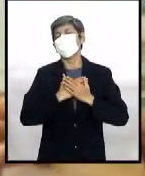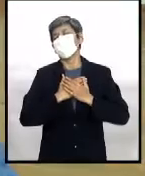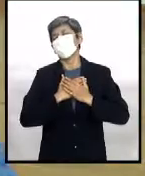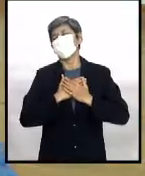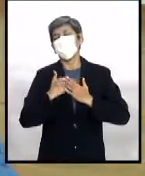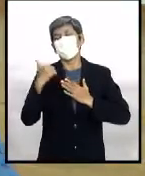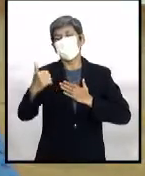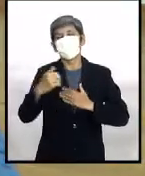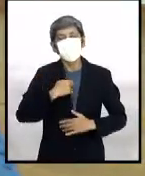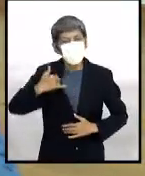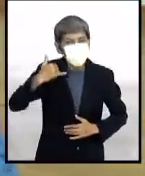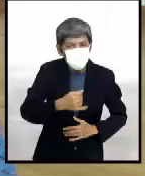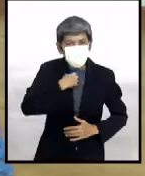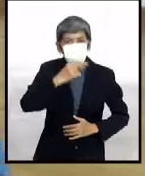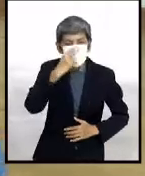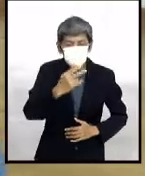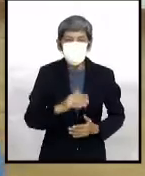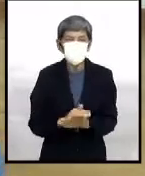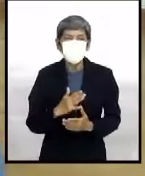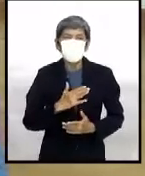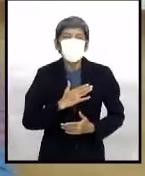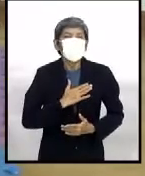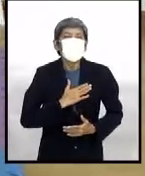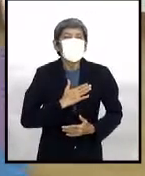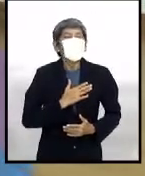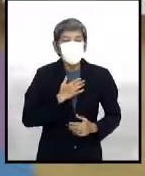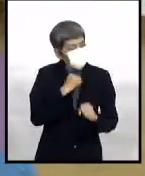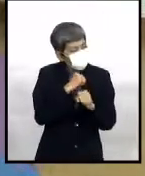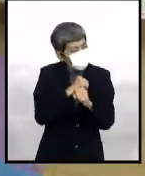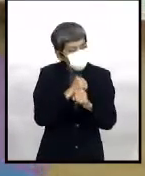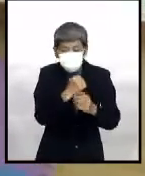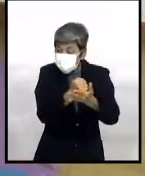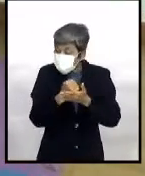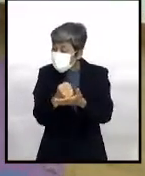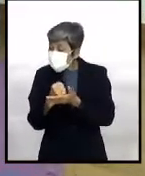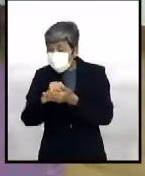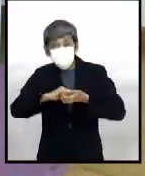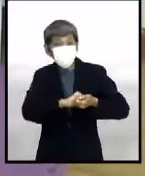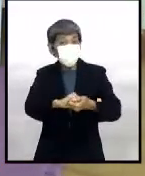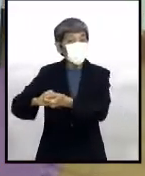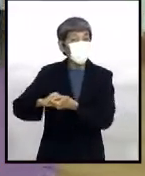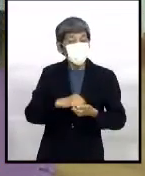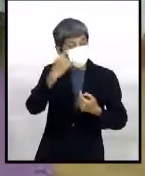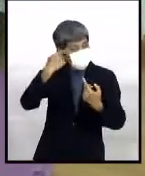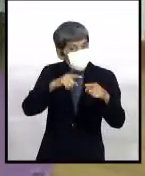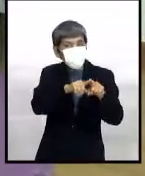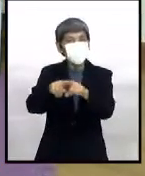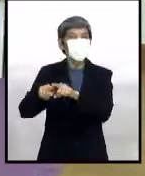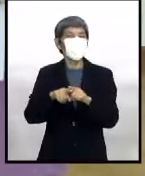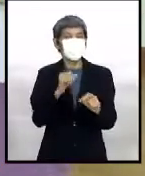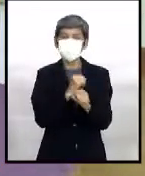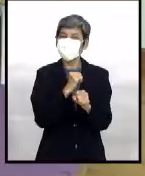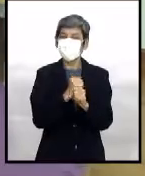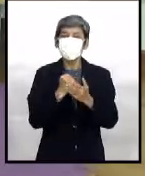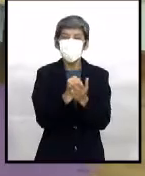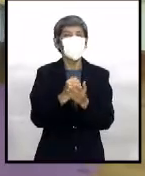ะ เวลามาที่เราจะรู้สึกว่าเฮ้ยนี่มันเราไม่อโลนอ่ะเราไม่ได้ลำพังเดียวดายนะมันมีคนที่เห็นด้วยกับความฝันของเราในการที่จะ